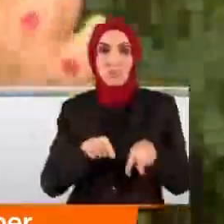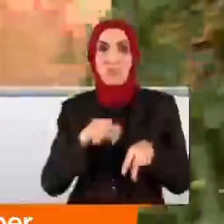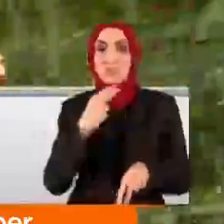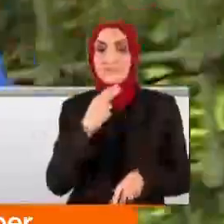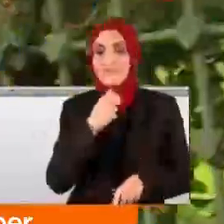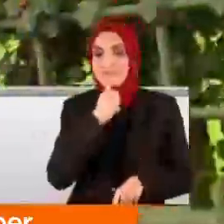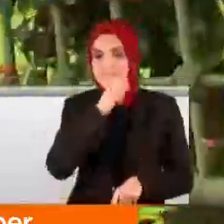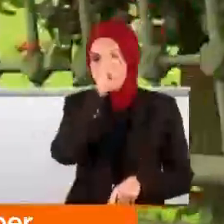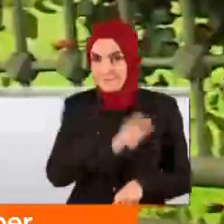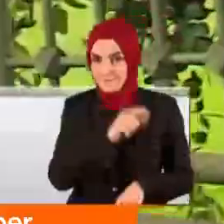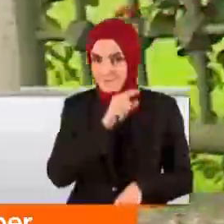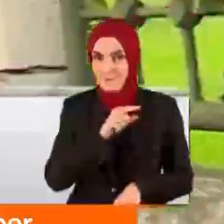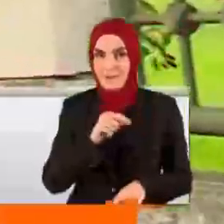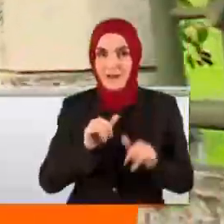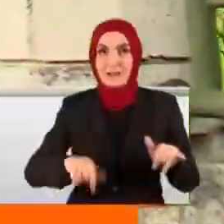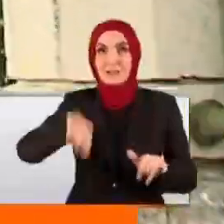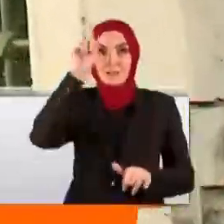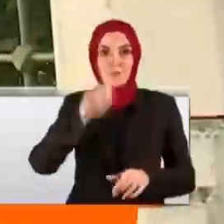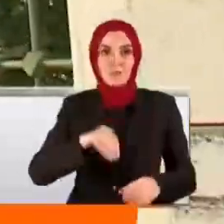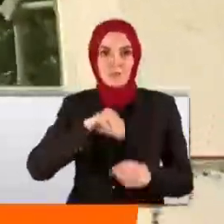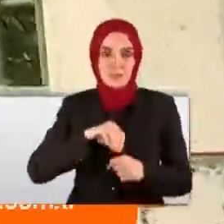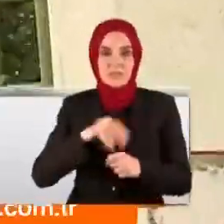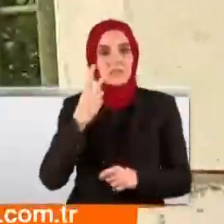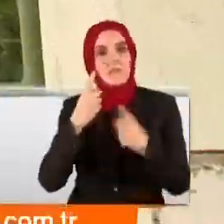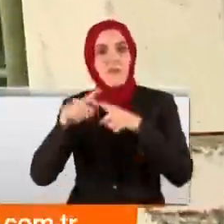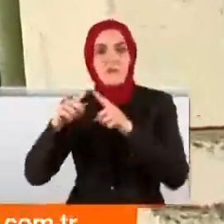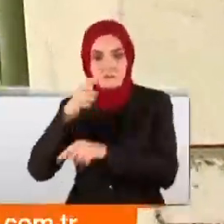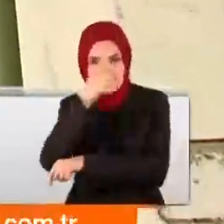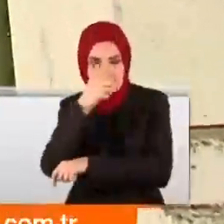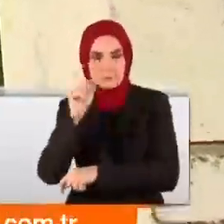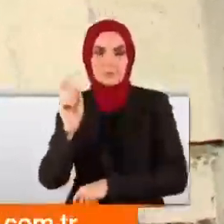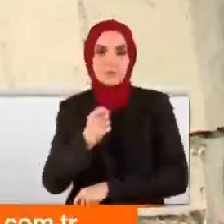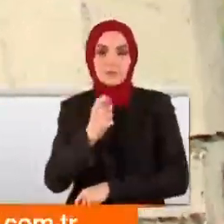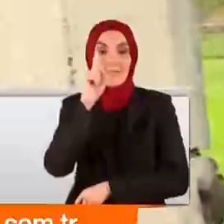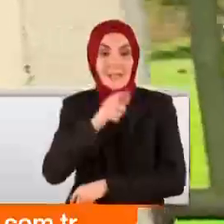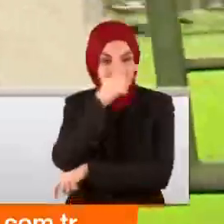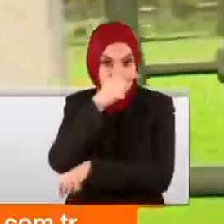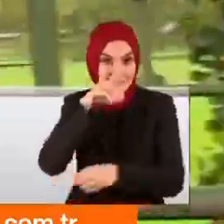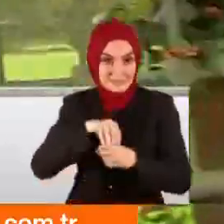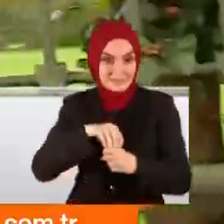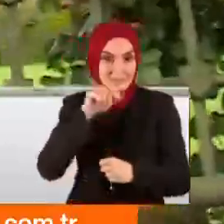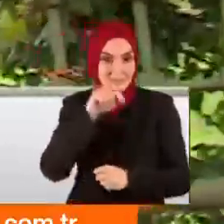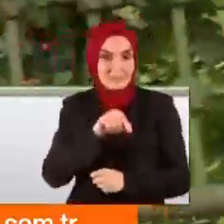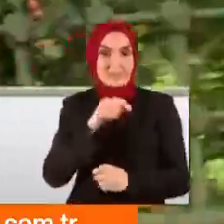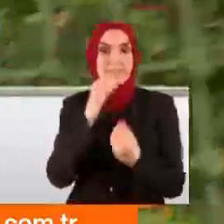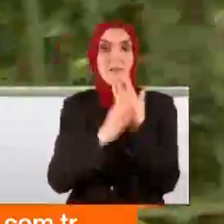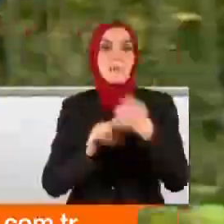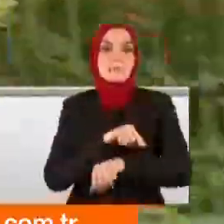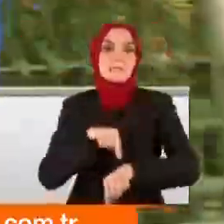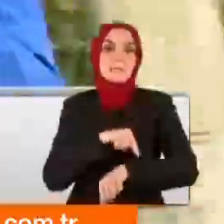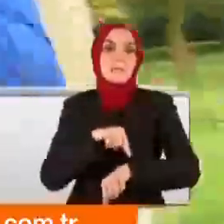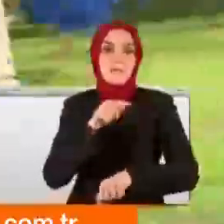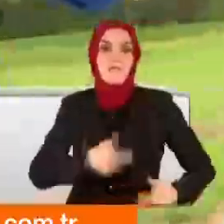iki farklı görüntüsüne ulaştı. İlk görüntüde aracıyla sabah saatlerinde güvenlik kamerasına takıldı. Her şey